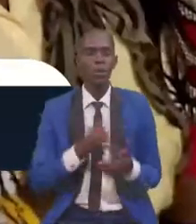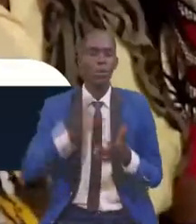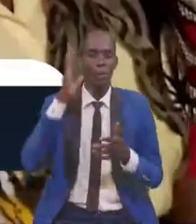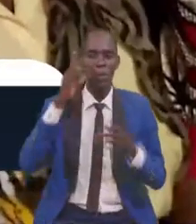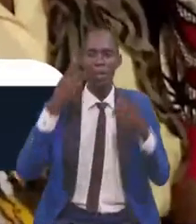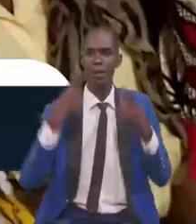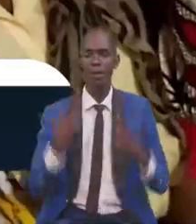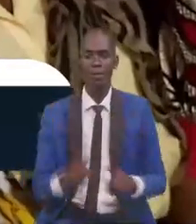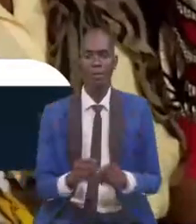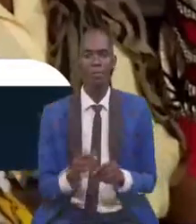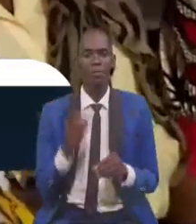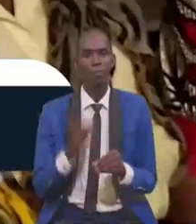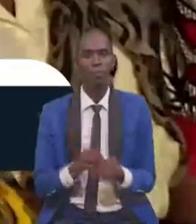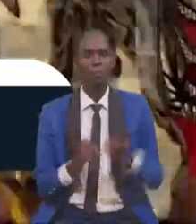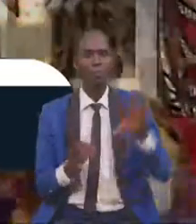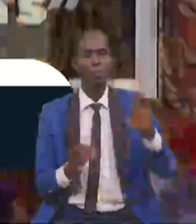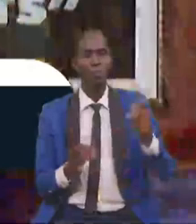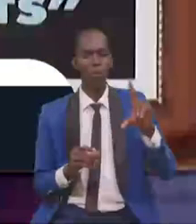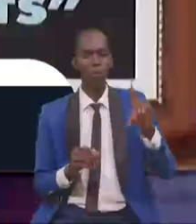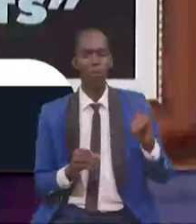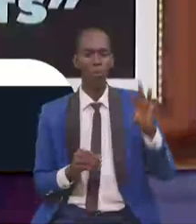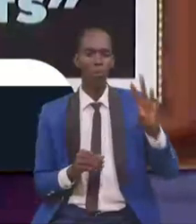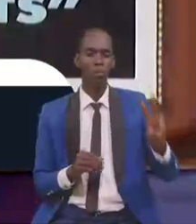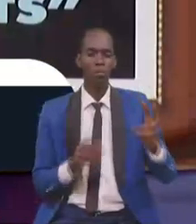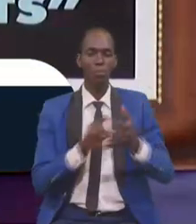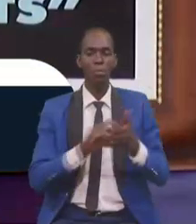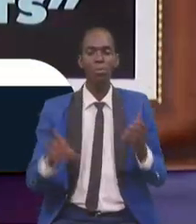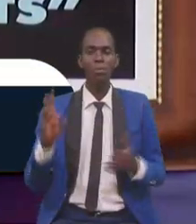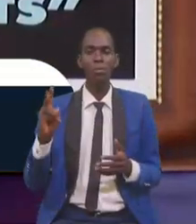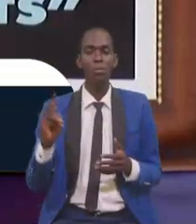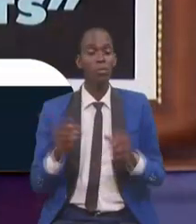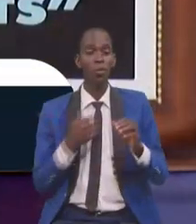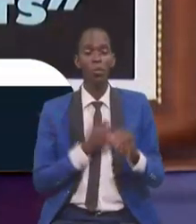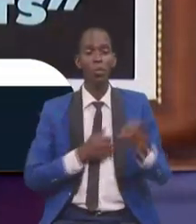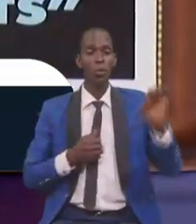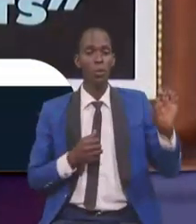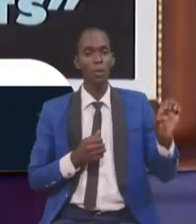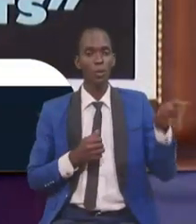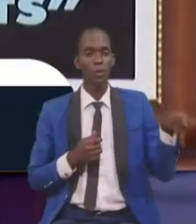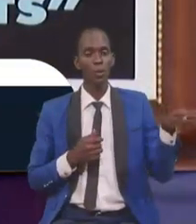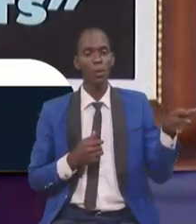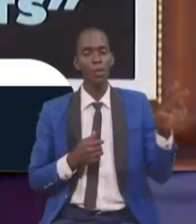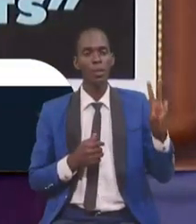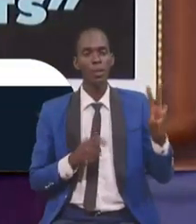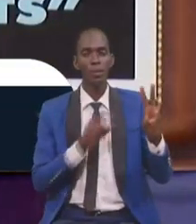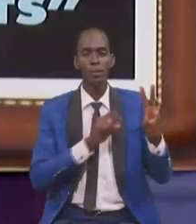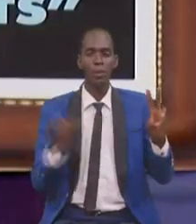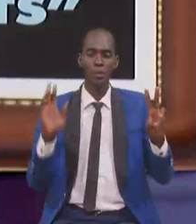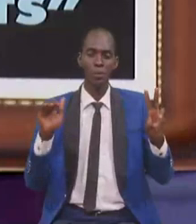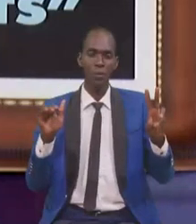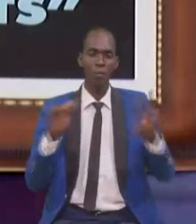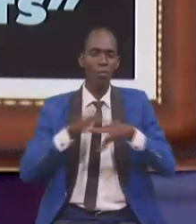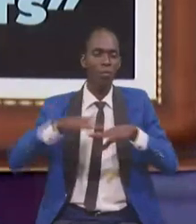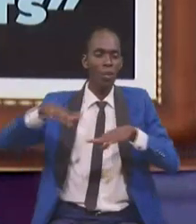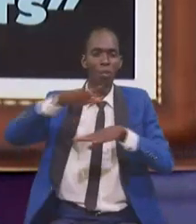Cela va arriver. Éphésiens 6, le verset 16. Éphésiens 6, 16.